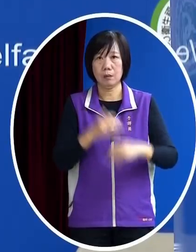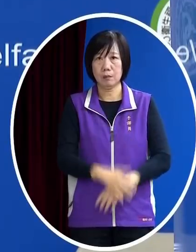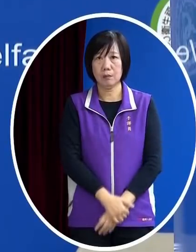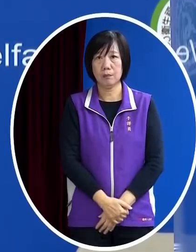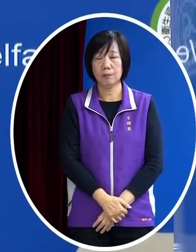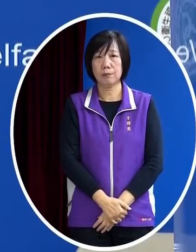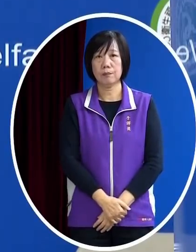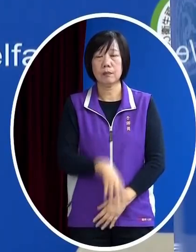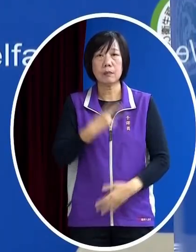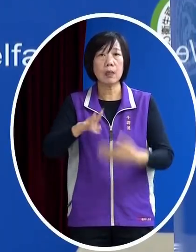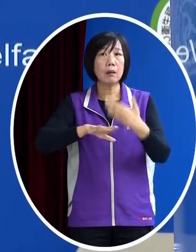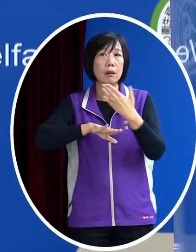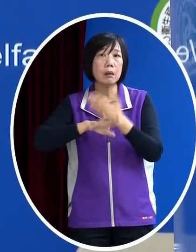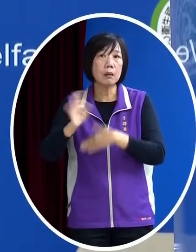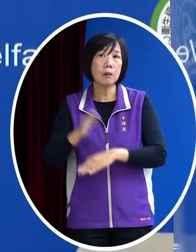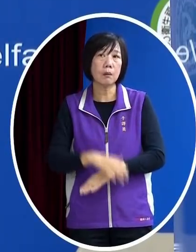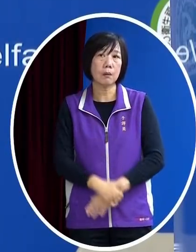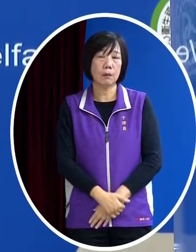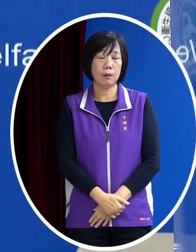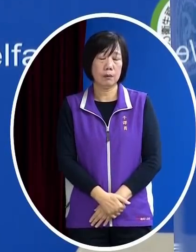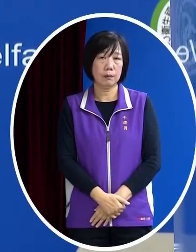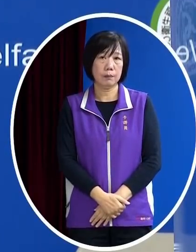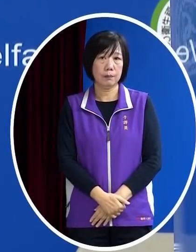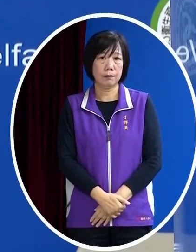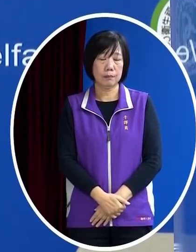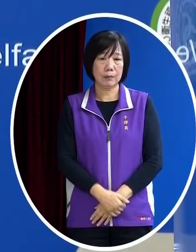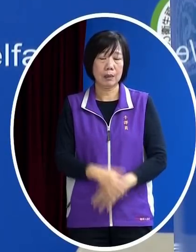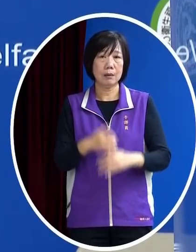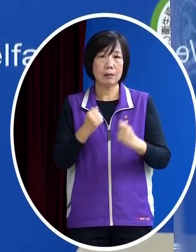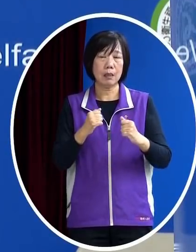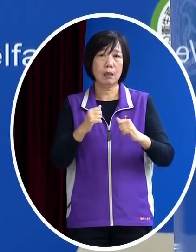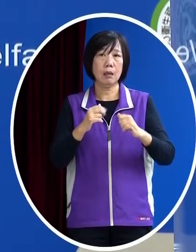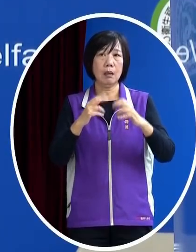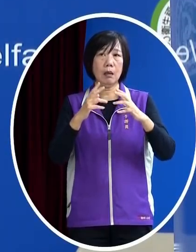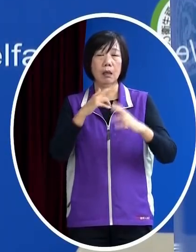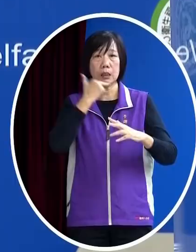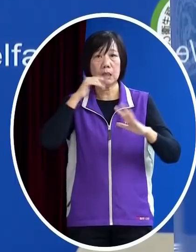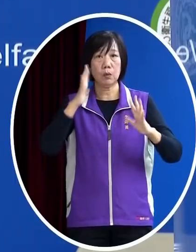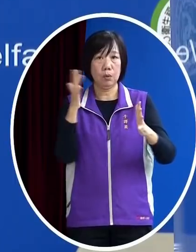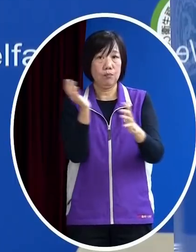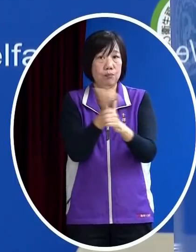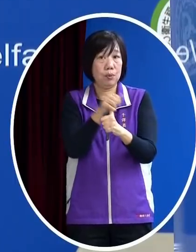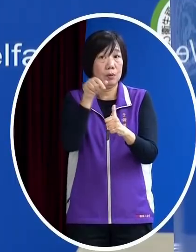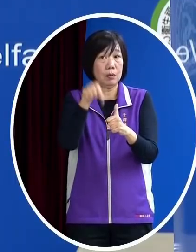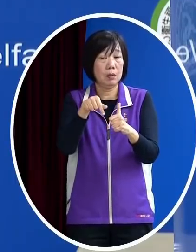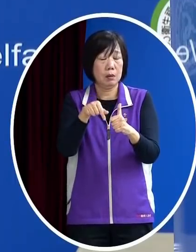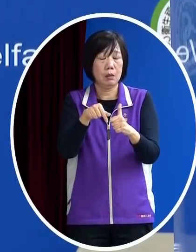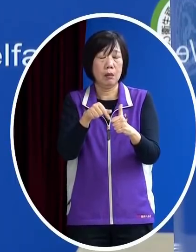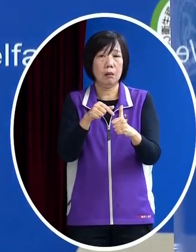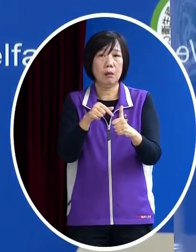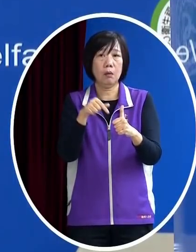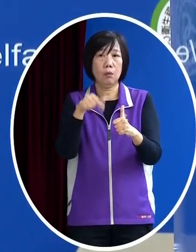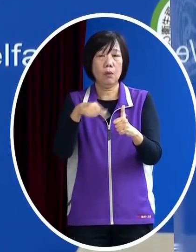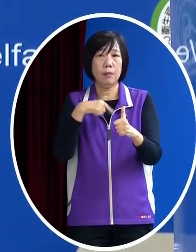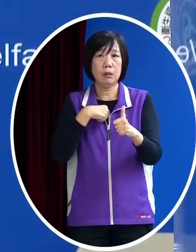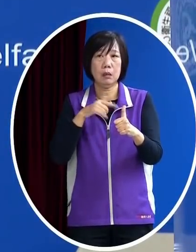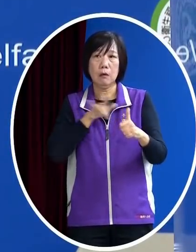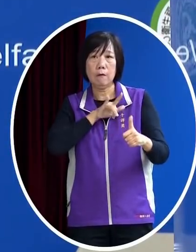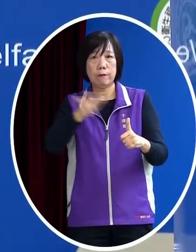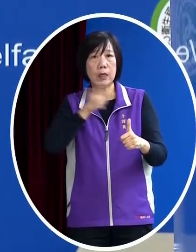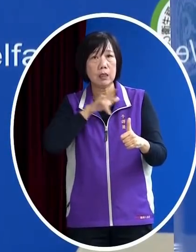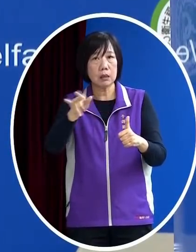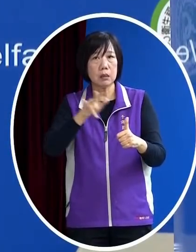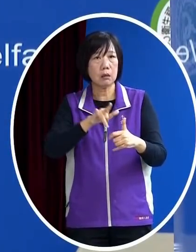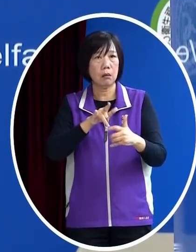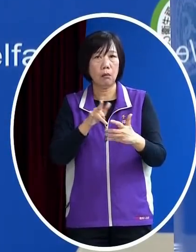那另外呢，我们会把，就是在伦敦对飞的这样的飞机，我们要减半，